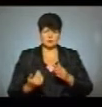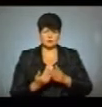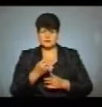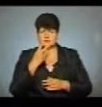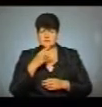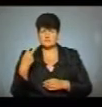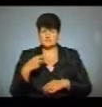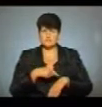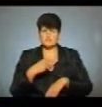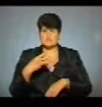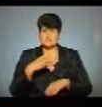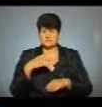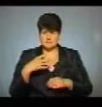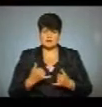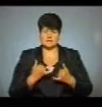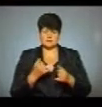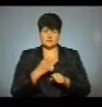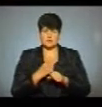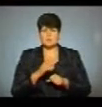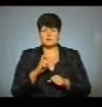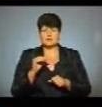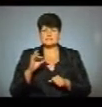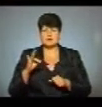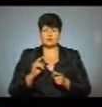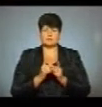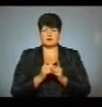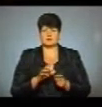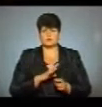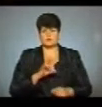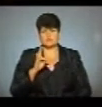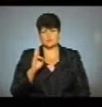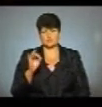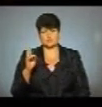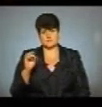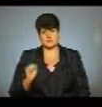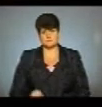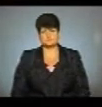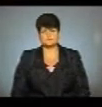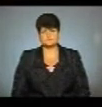о 20:30. Для вас працювали Богдана Сарабун, сурдопереклад Надія Коцовська.